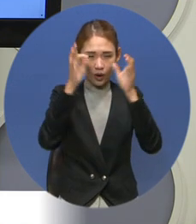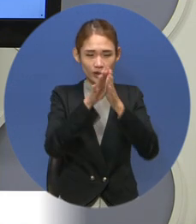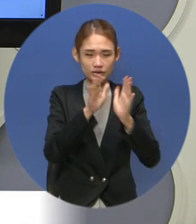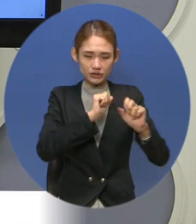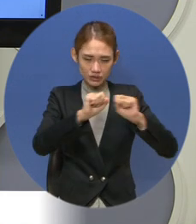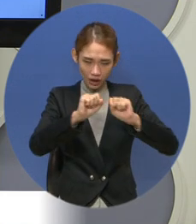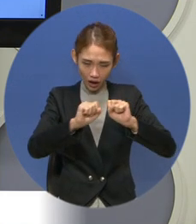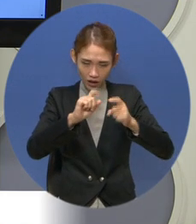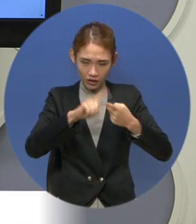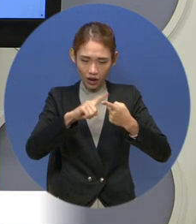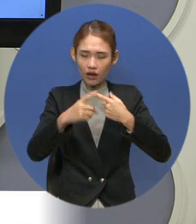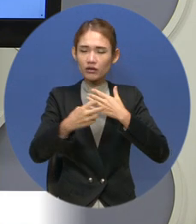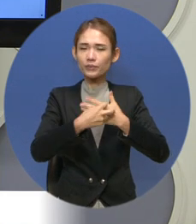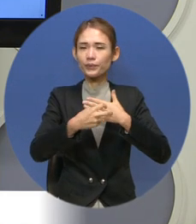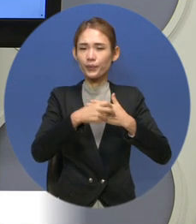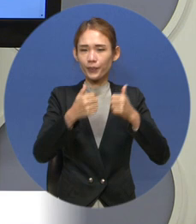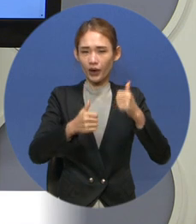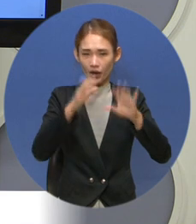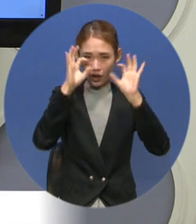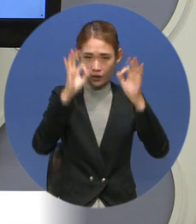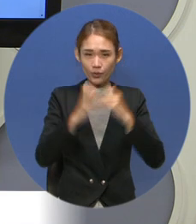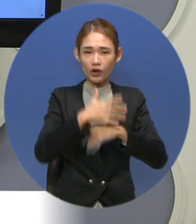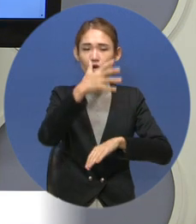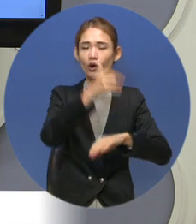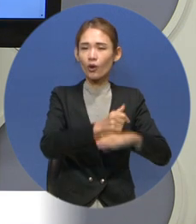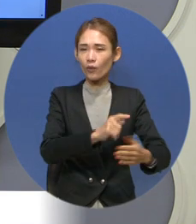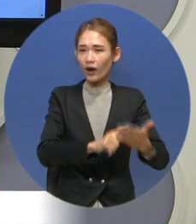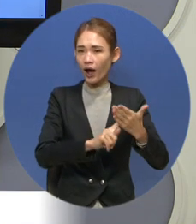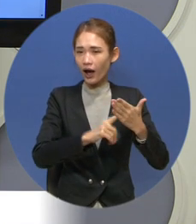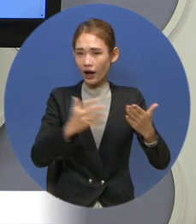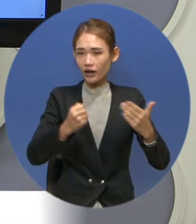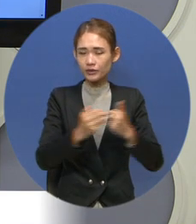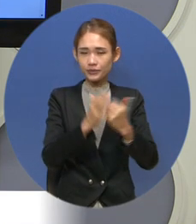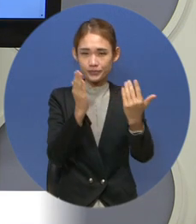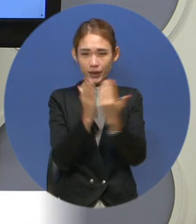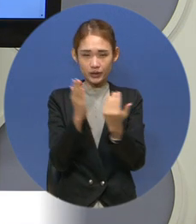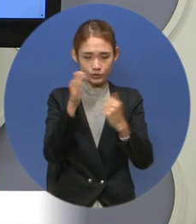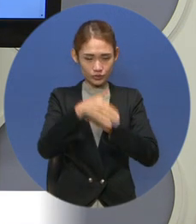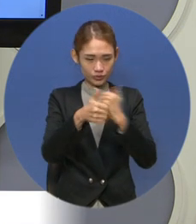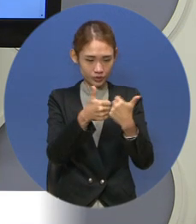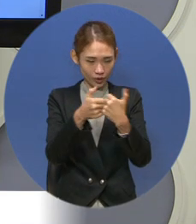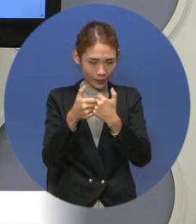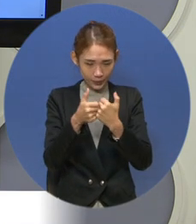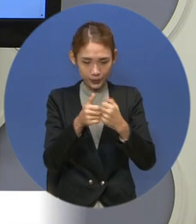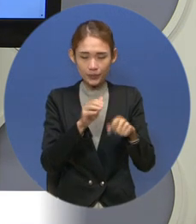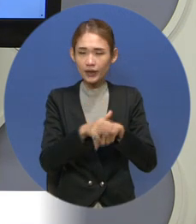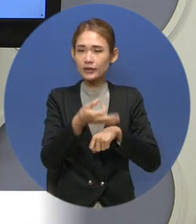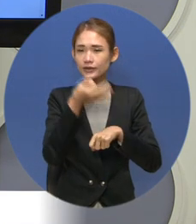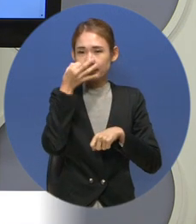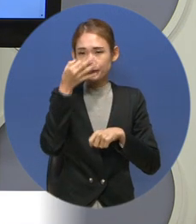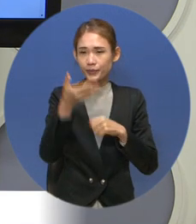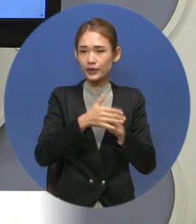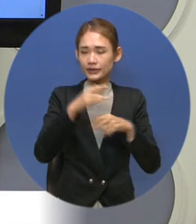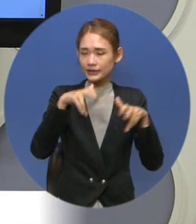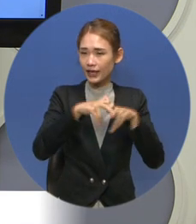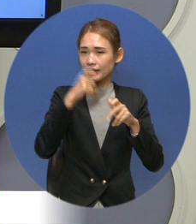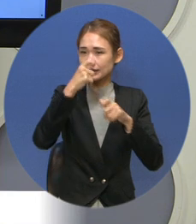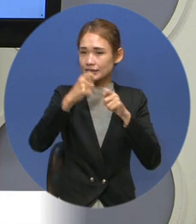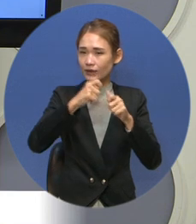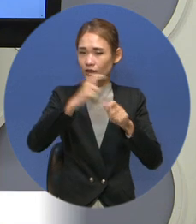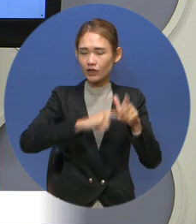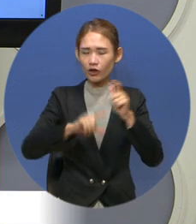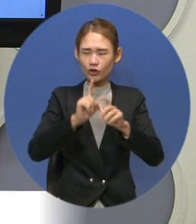진단하고 그 결과를 바탕으로 아 추면 컨설팅을 제공해 장애 친화성을 높이는데 목적을 두고